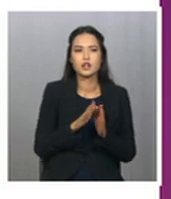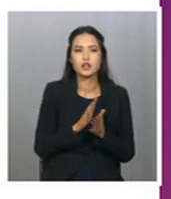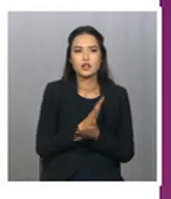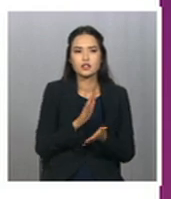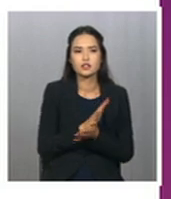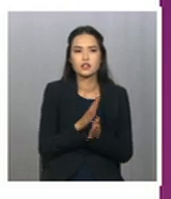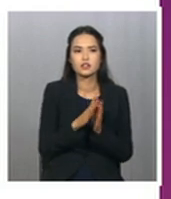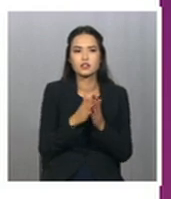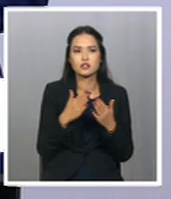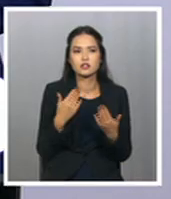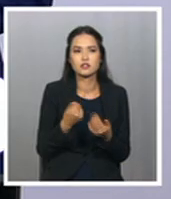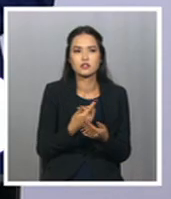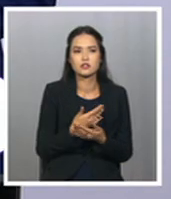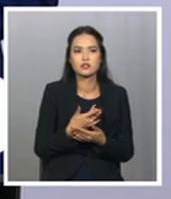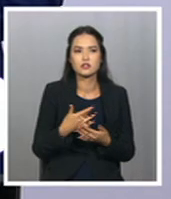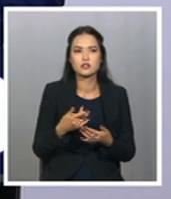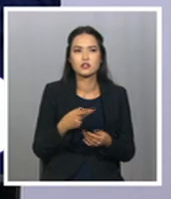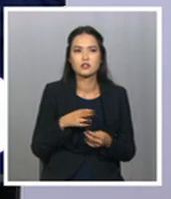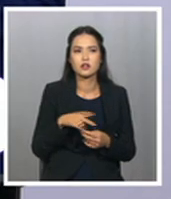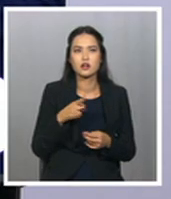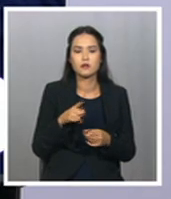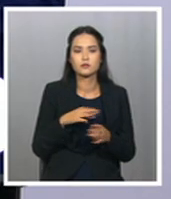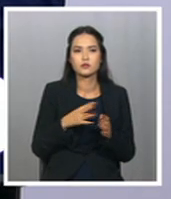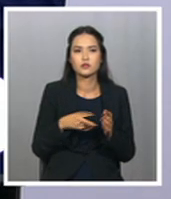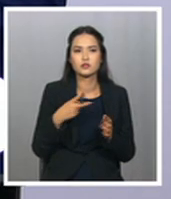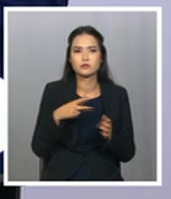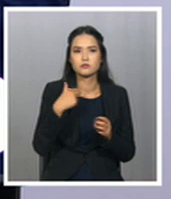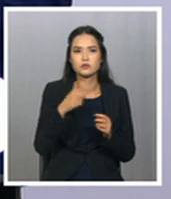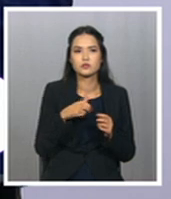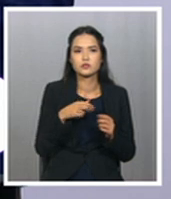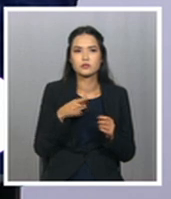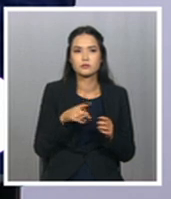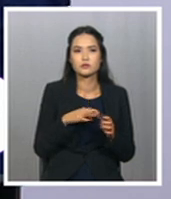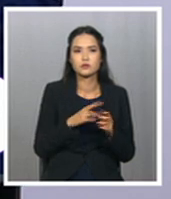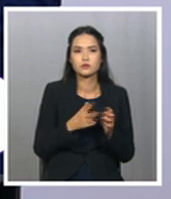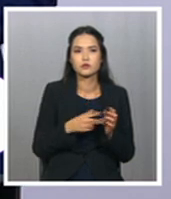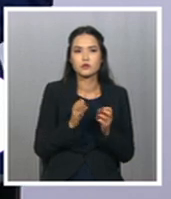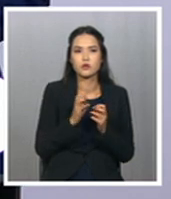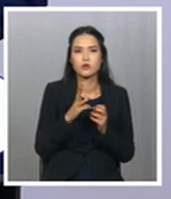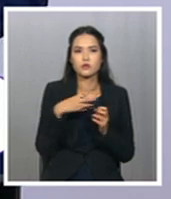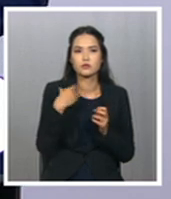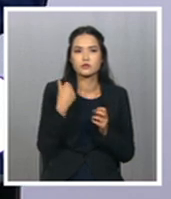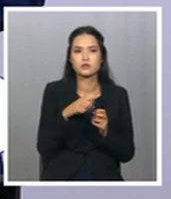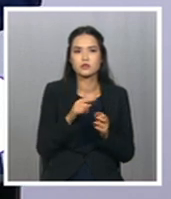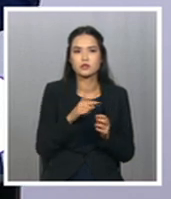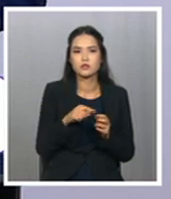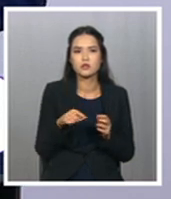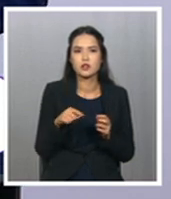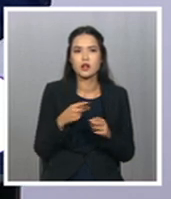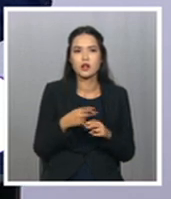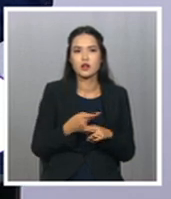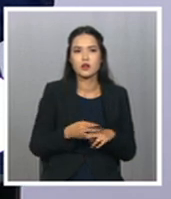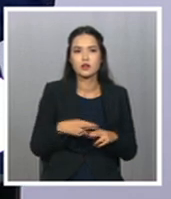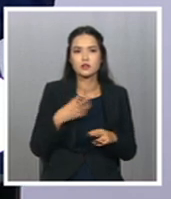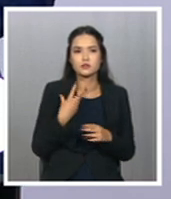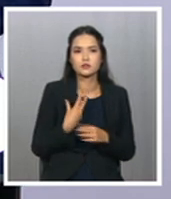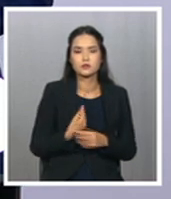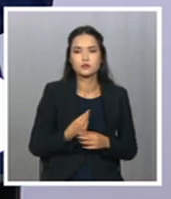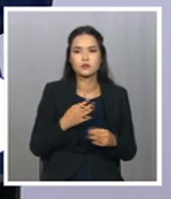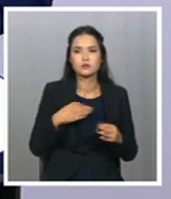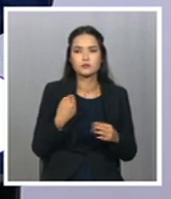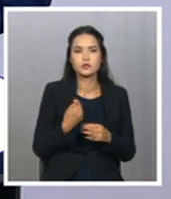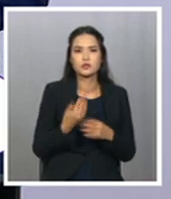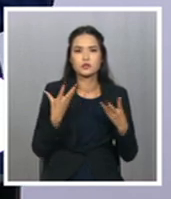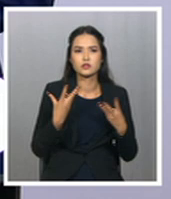жолға қойды. 1911 жылы Айқап журналы, 1913 жылы Қазақ газеті, одан арғатай Бірлік туы,